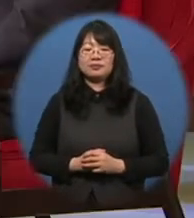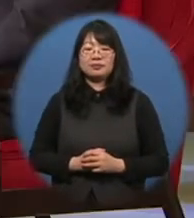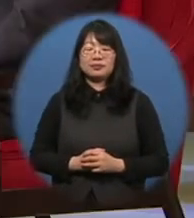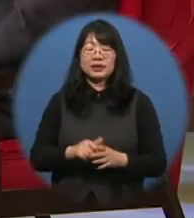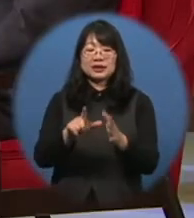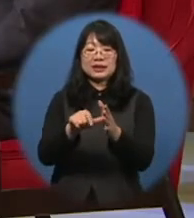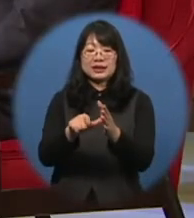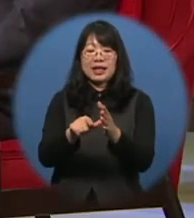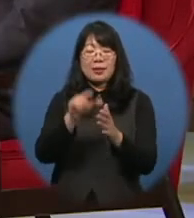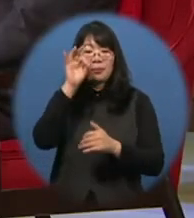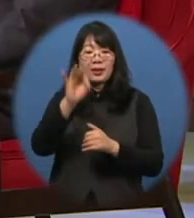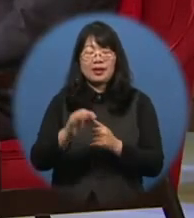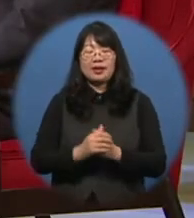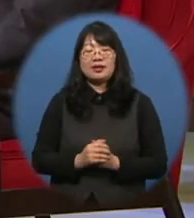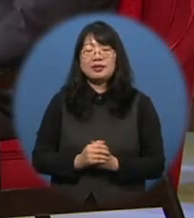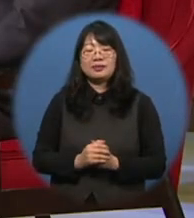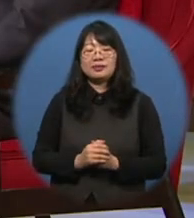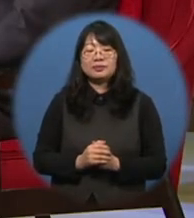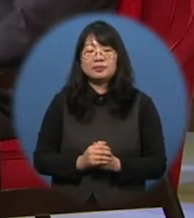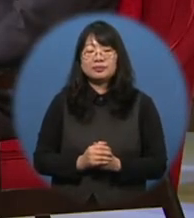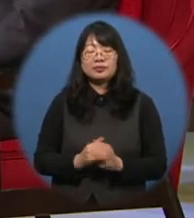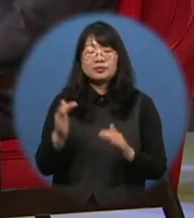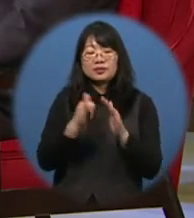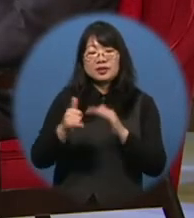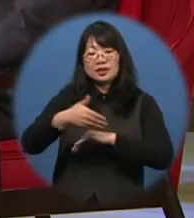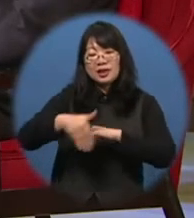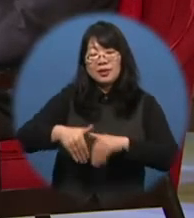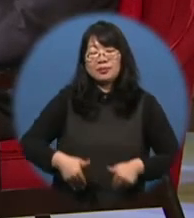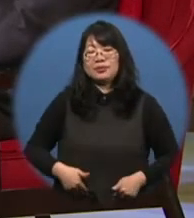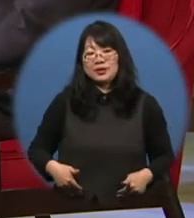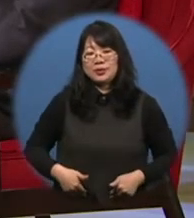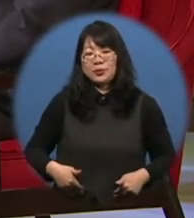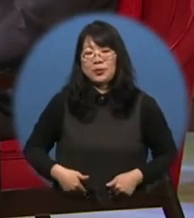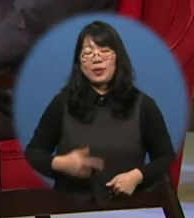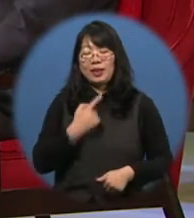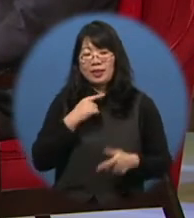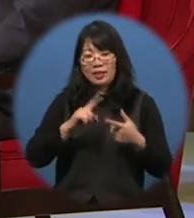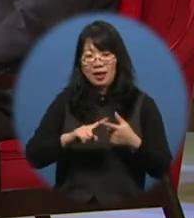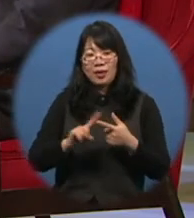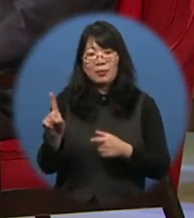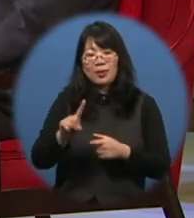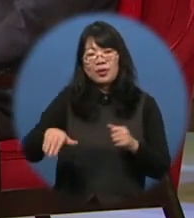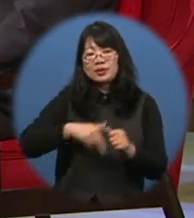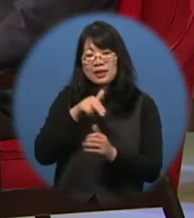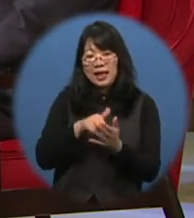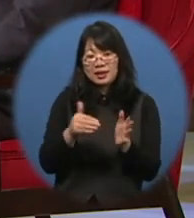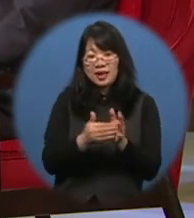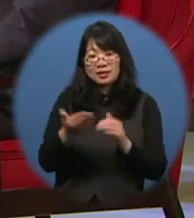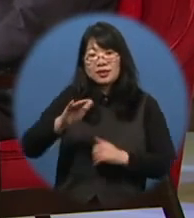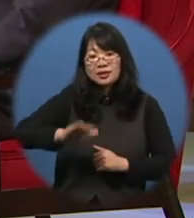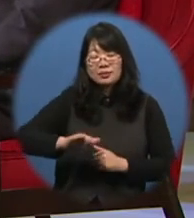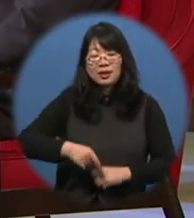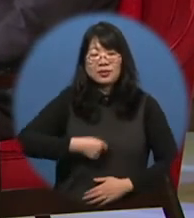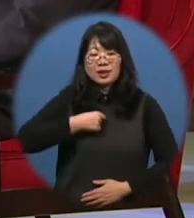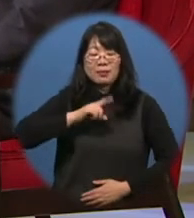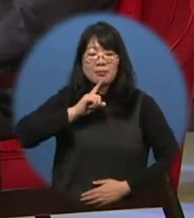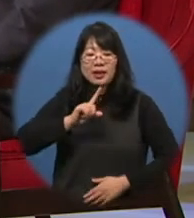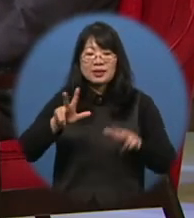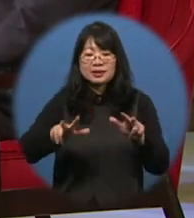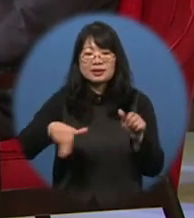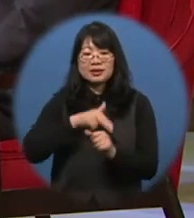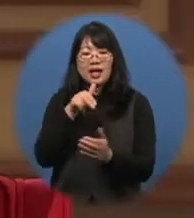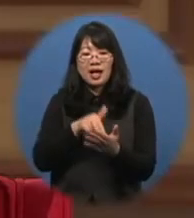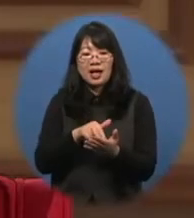이제 그때는 가족 계획이 필요했던 그런 뭐 상황이었지만, 사실은 지금